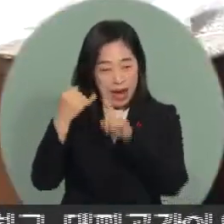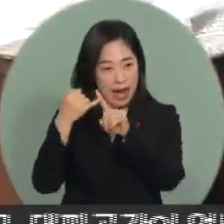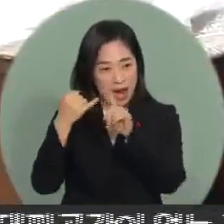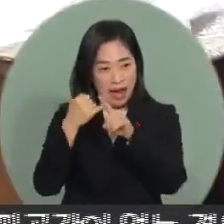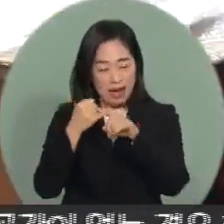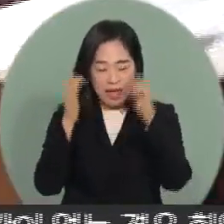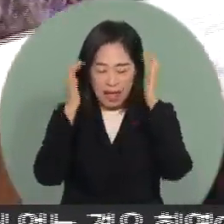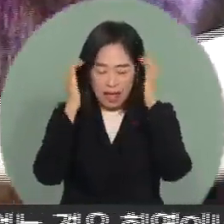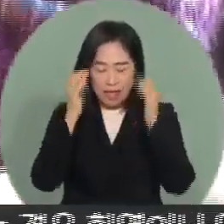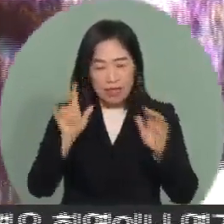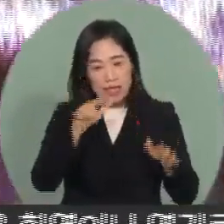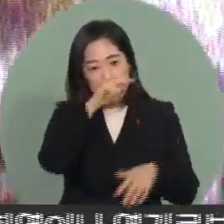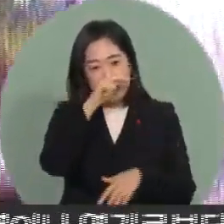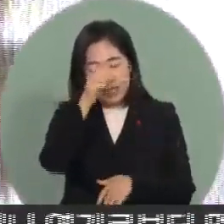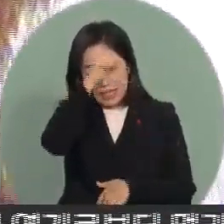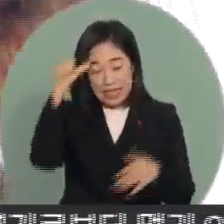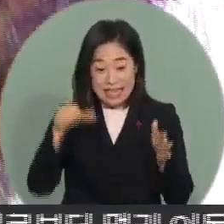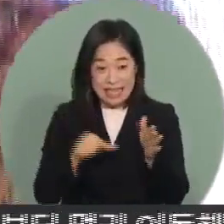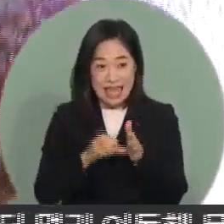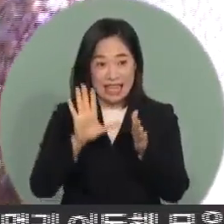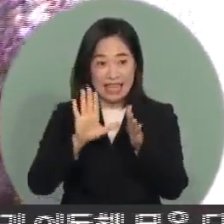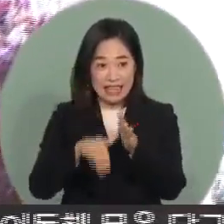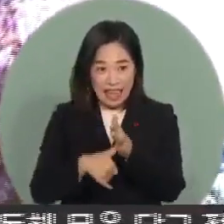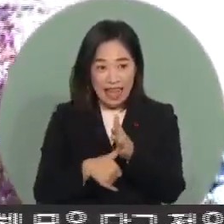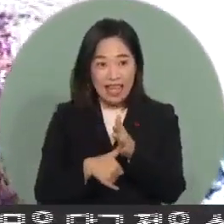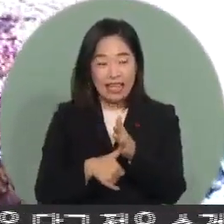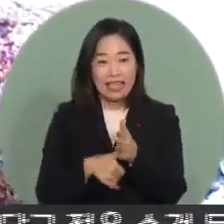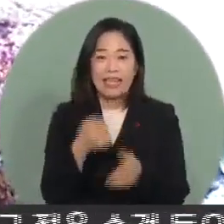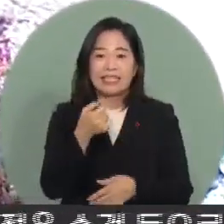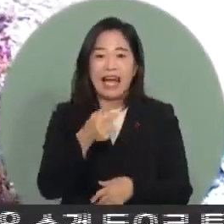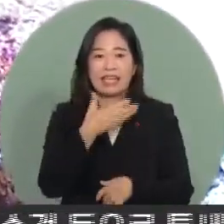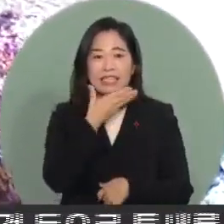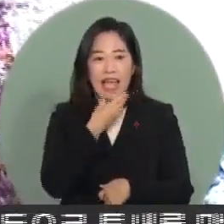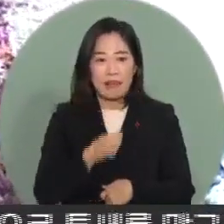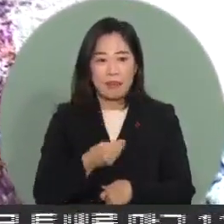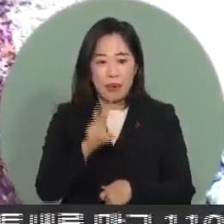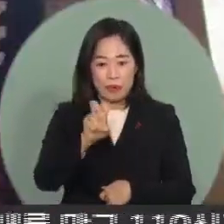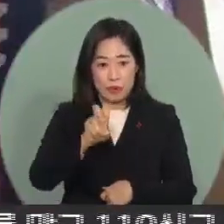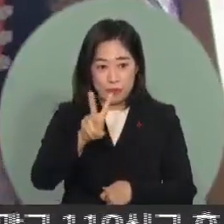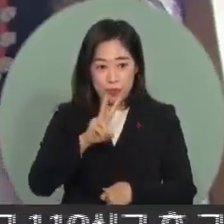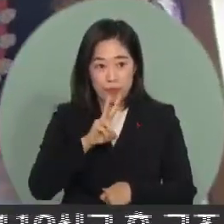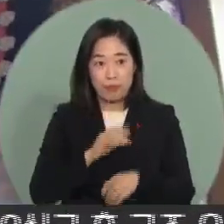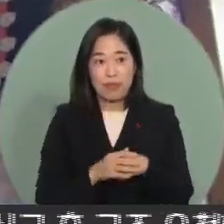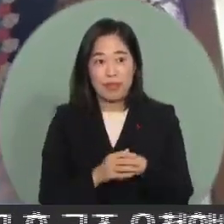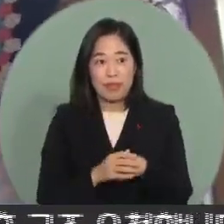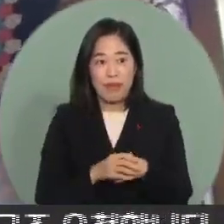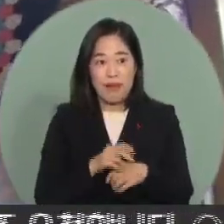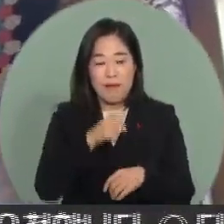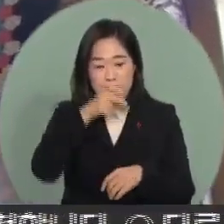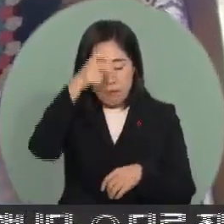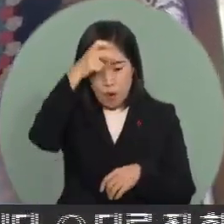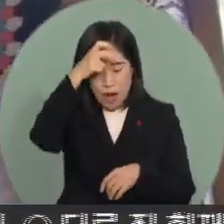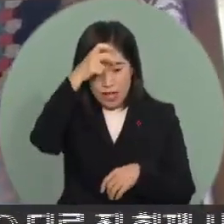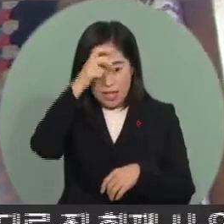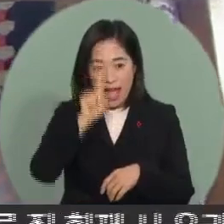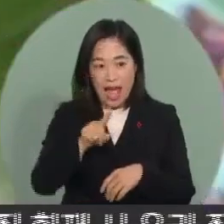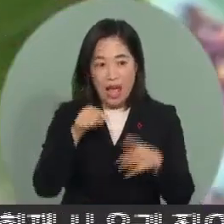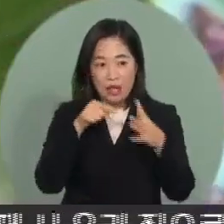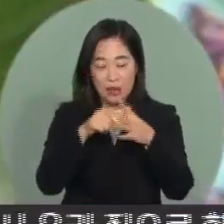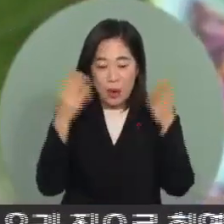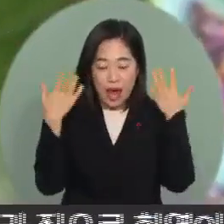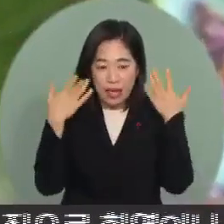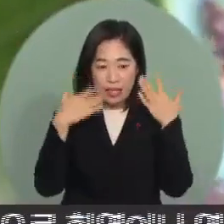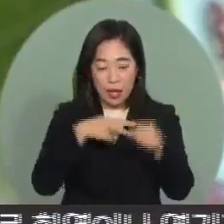고단한 인생의 새로운 시작이자 작은 행복이었습니다. 22살 평양의 한 국민학교 교사였던